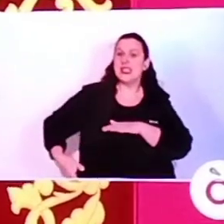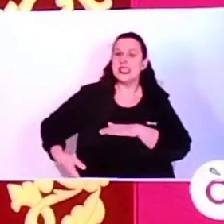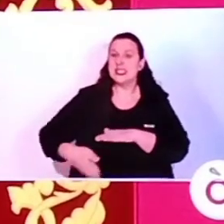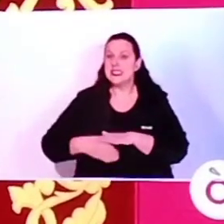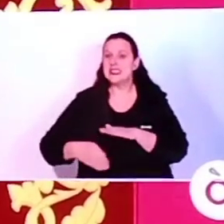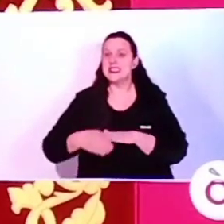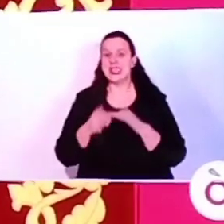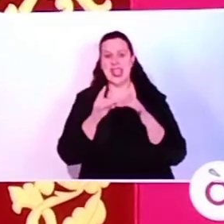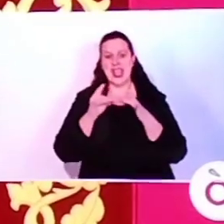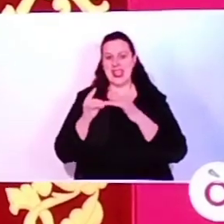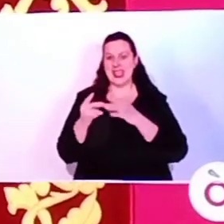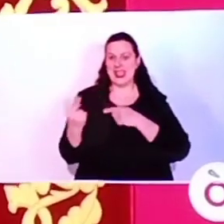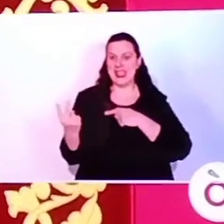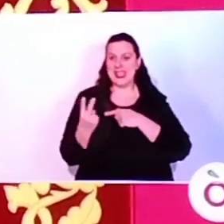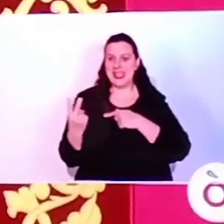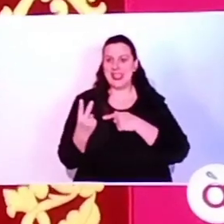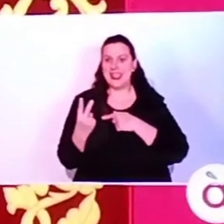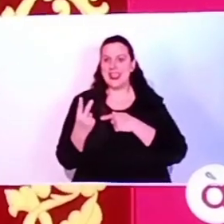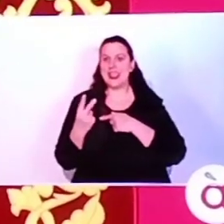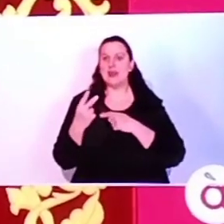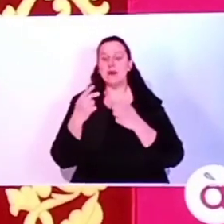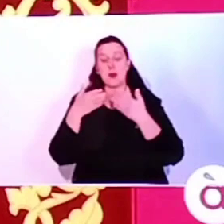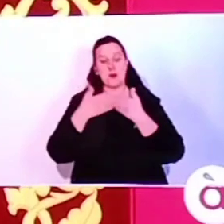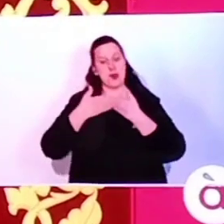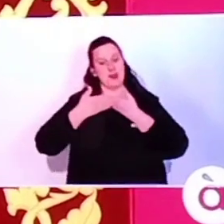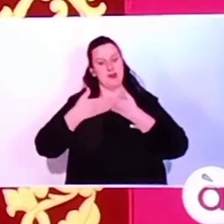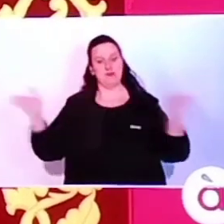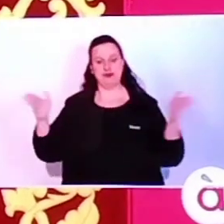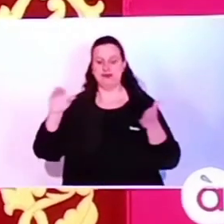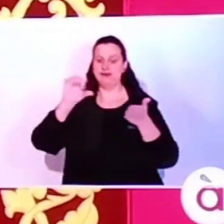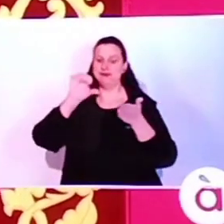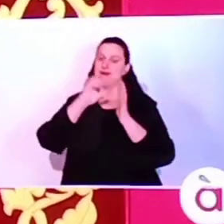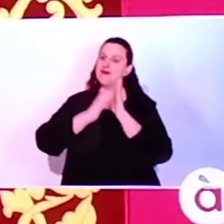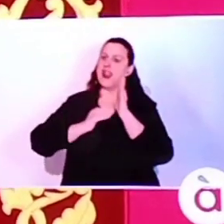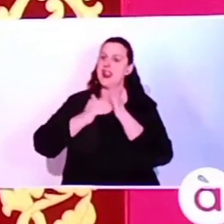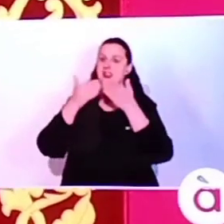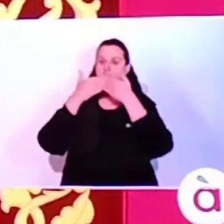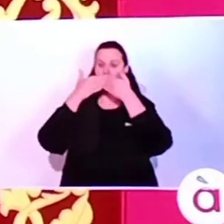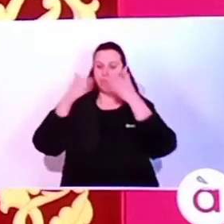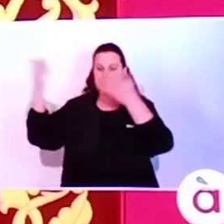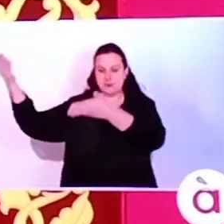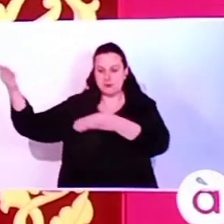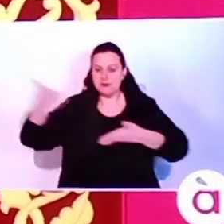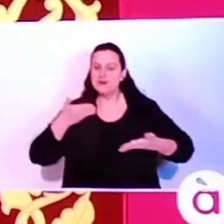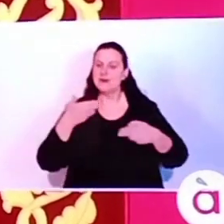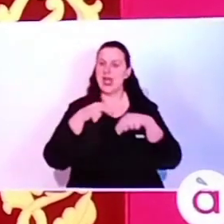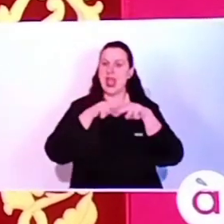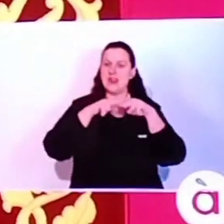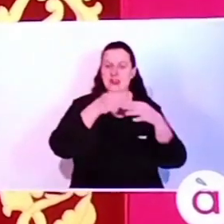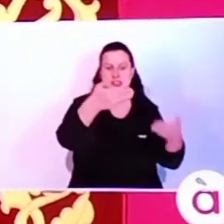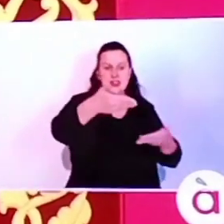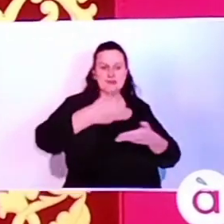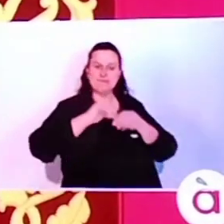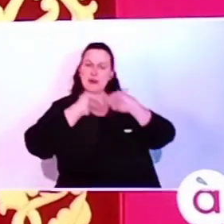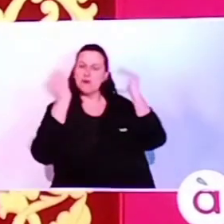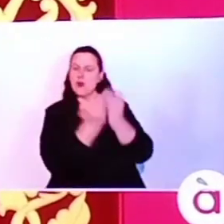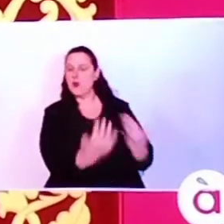nostres lideresses i per a que obriu les portes de València a la festa i al món.